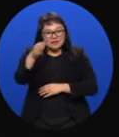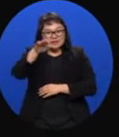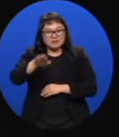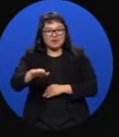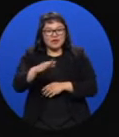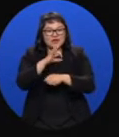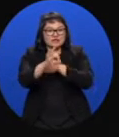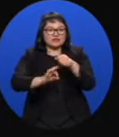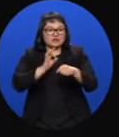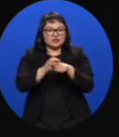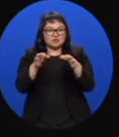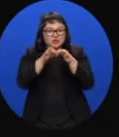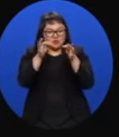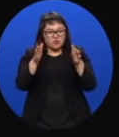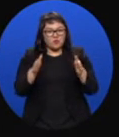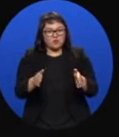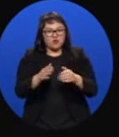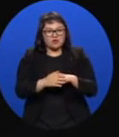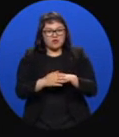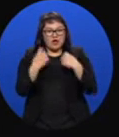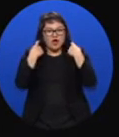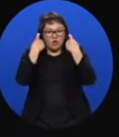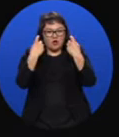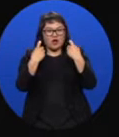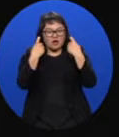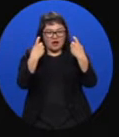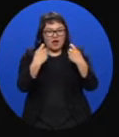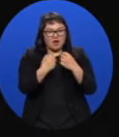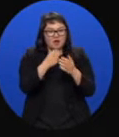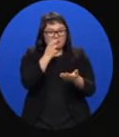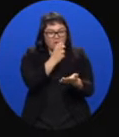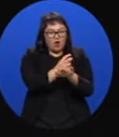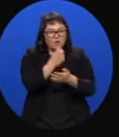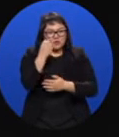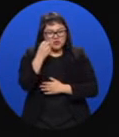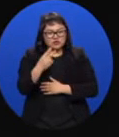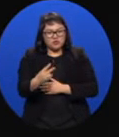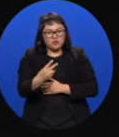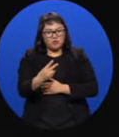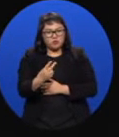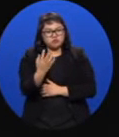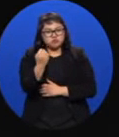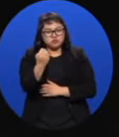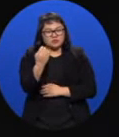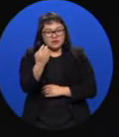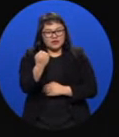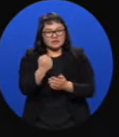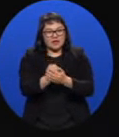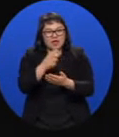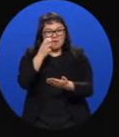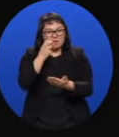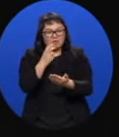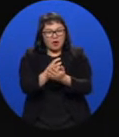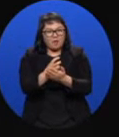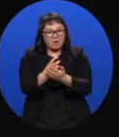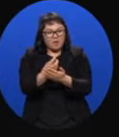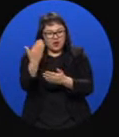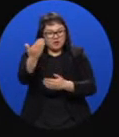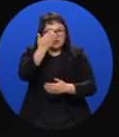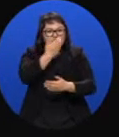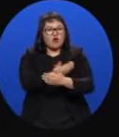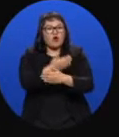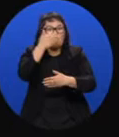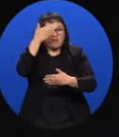지난 10년 지내보니 관광산법 이전 그리고 몇 가지의 제도 이전 말고는